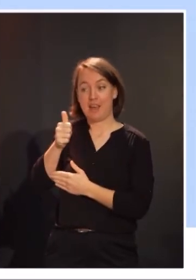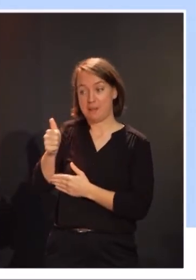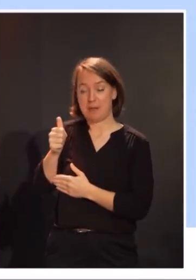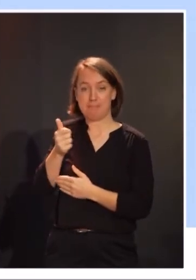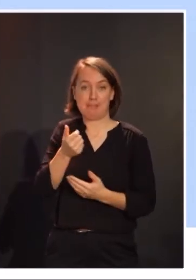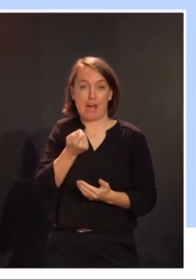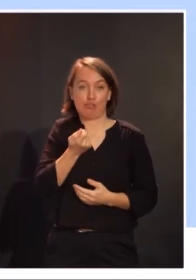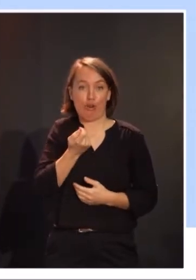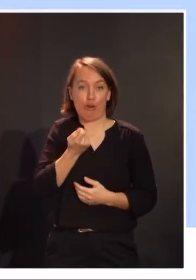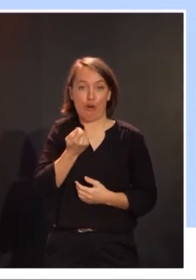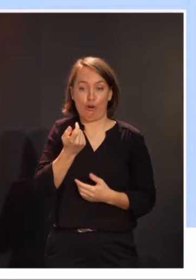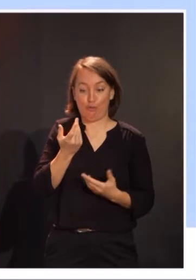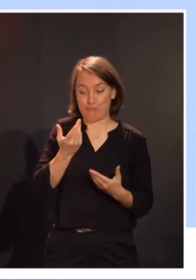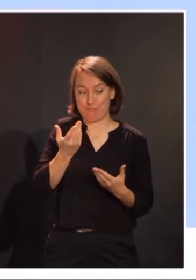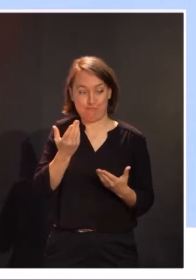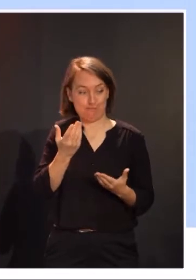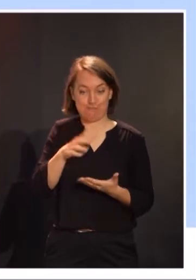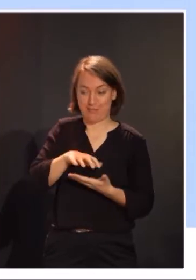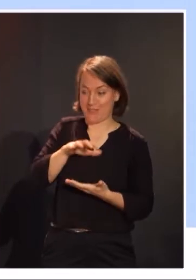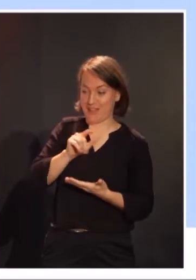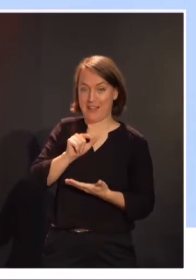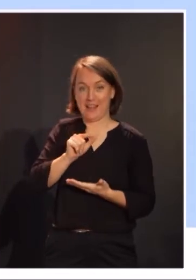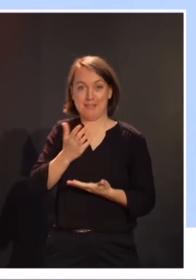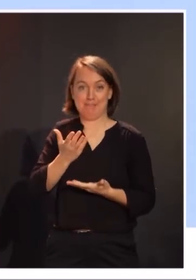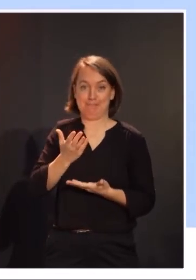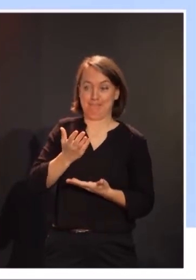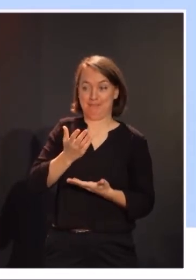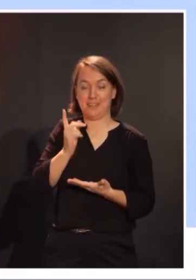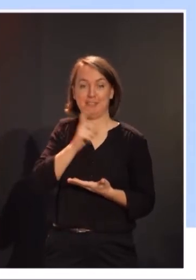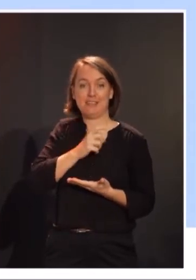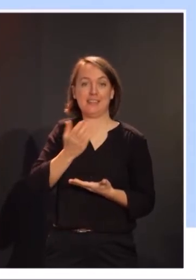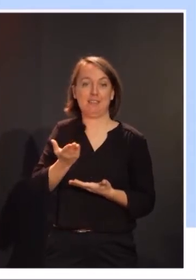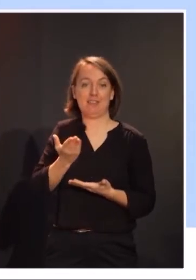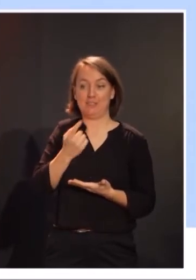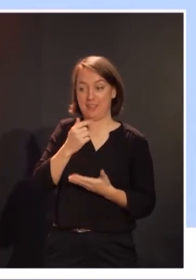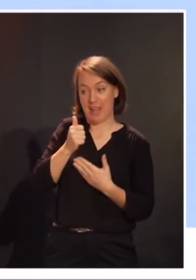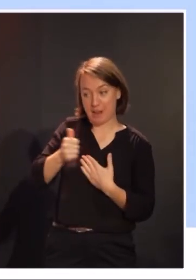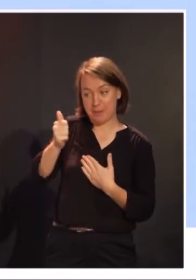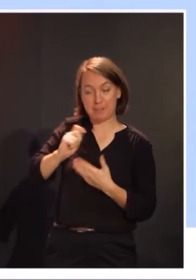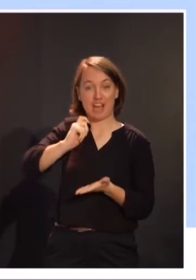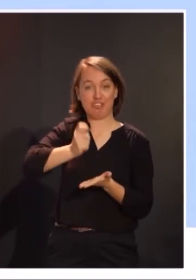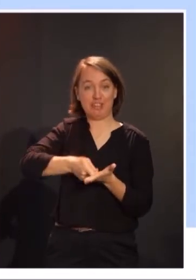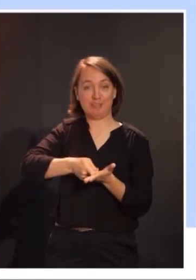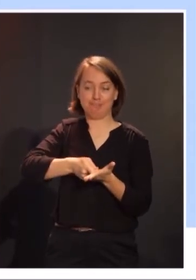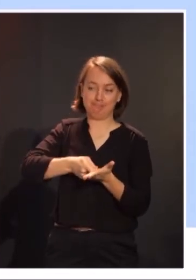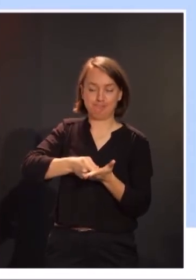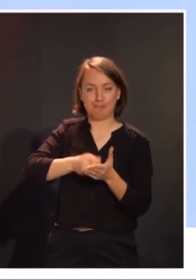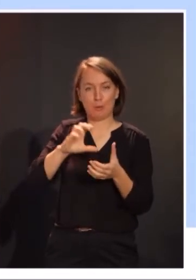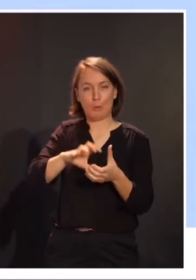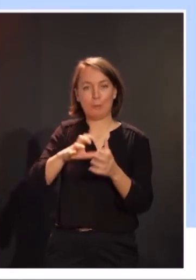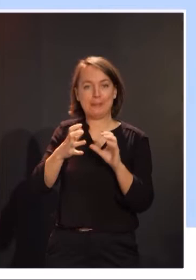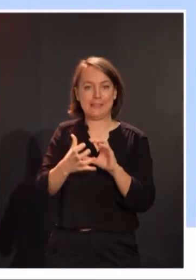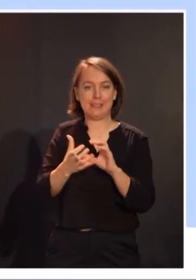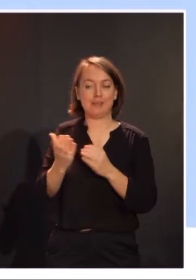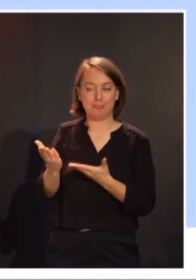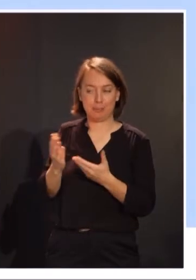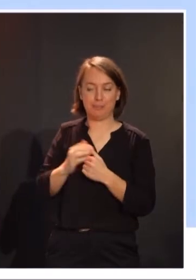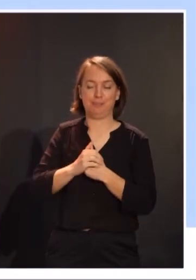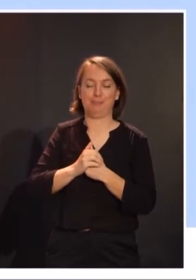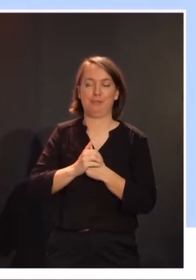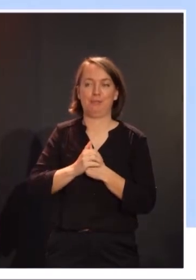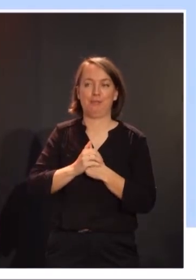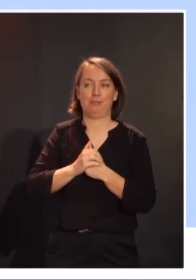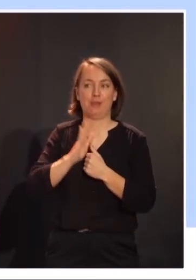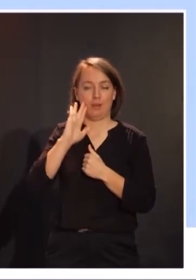donc l'accès, l'achat en fait par ses propres moyens peut être compliqué. D'où l'intérêt